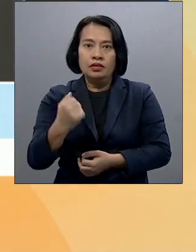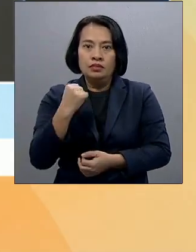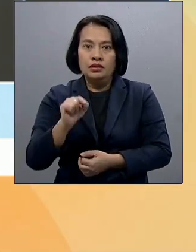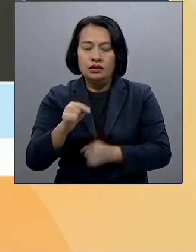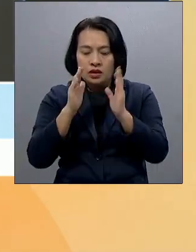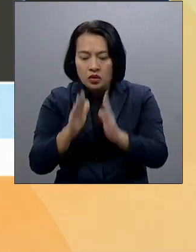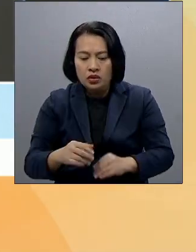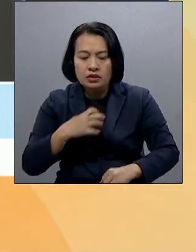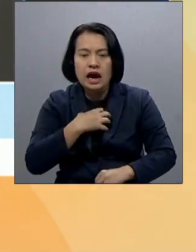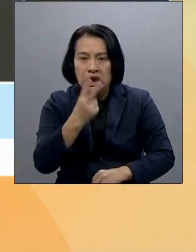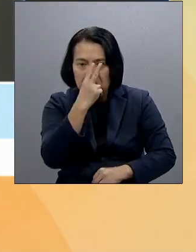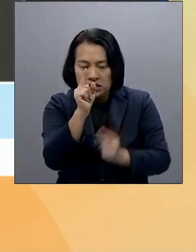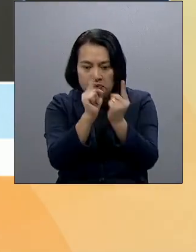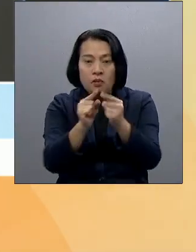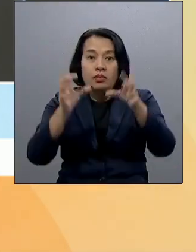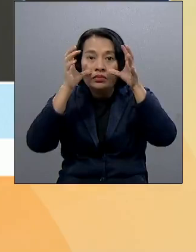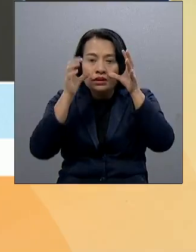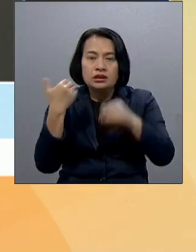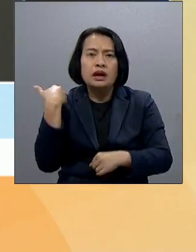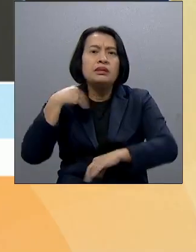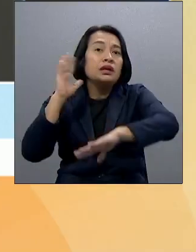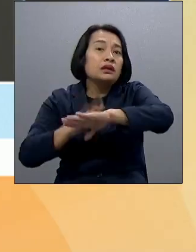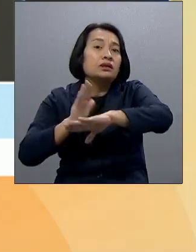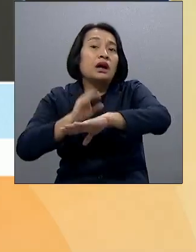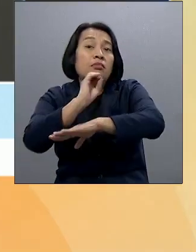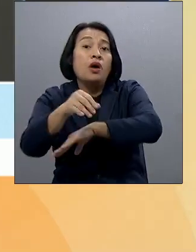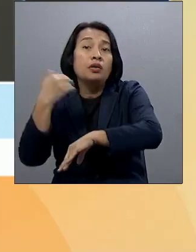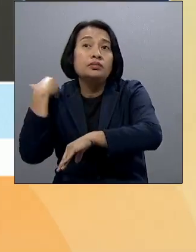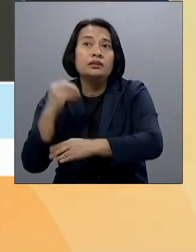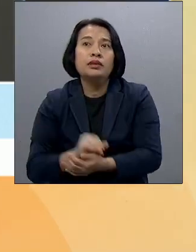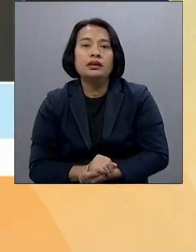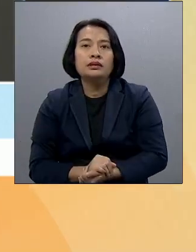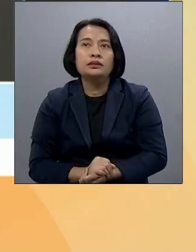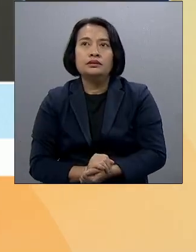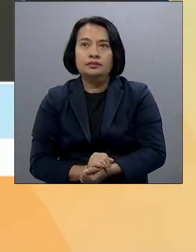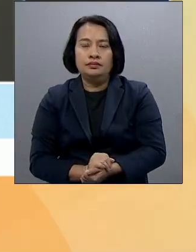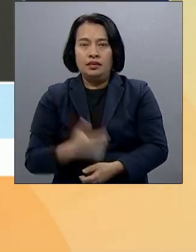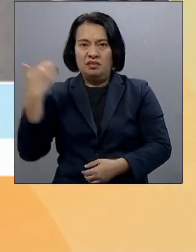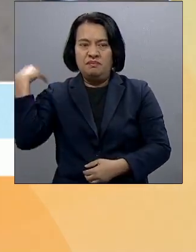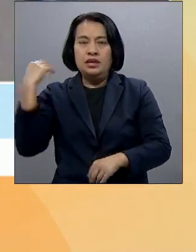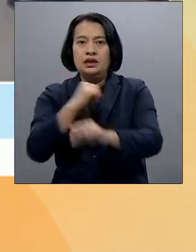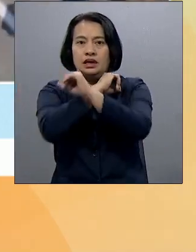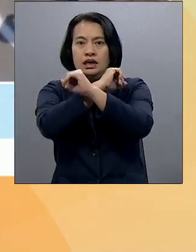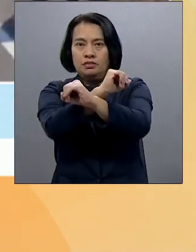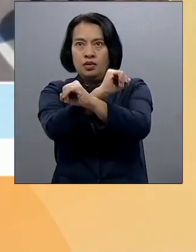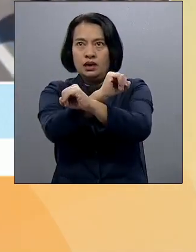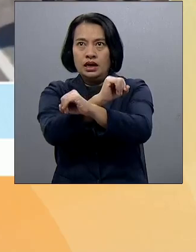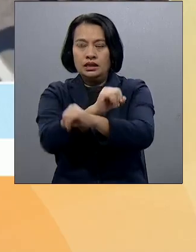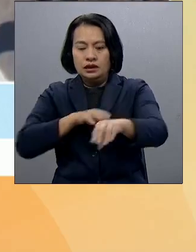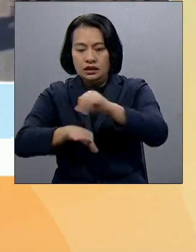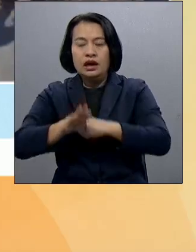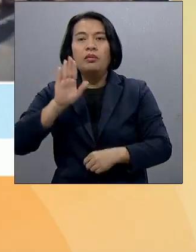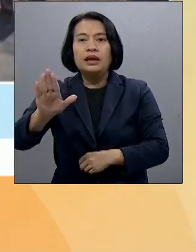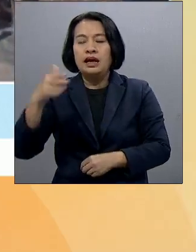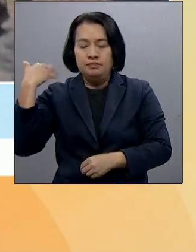ำเตือนอะไรไหมคะตอนนี้เขื่อนสันเสือ เจ้าหน้าที่เราก็จะมีด่านกั้นอยู่แล้วครับ ปลอดภัยนะคะปล